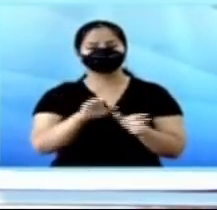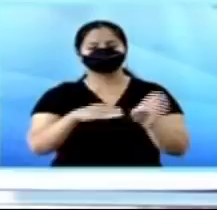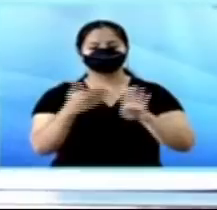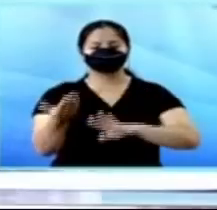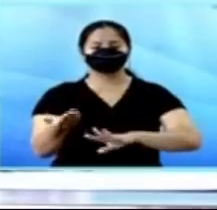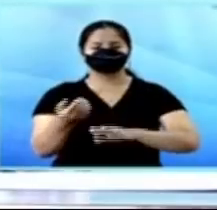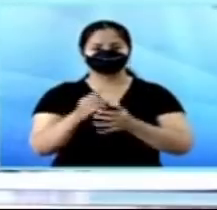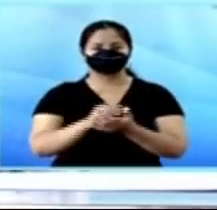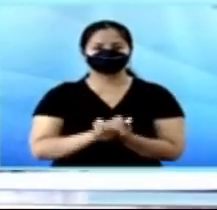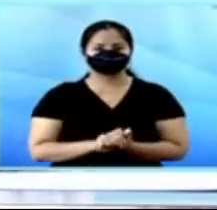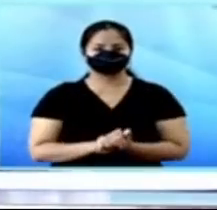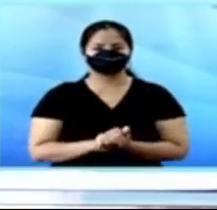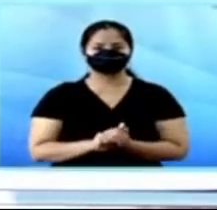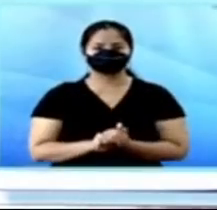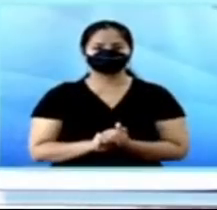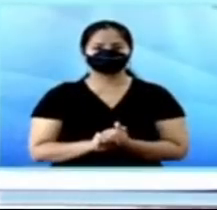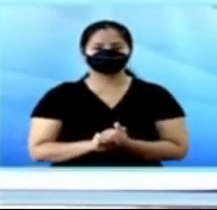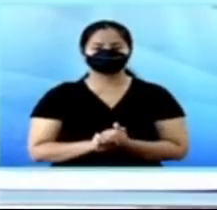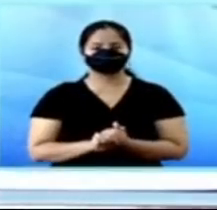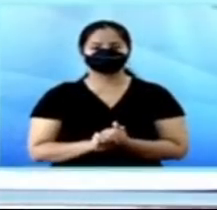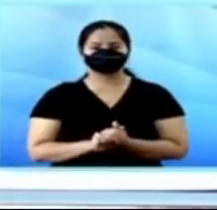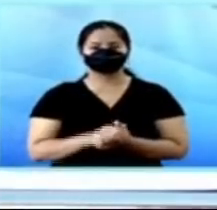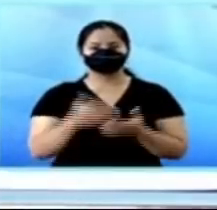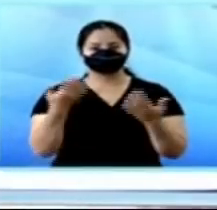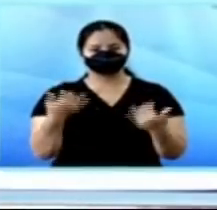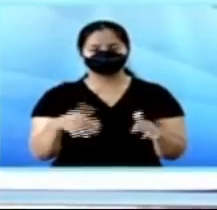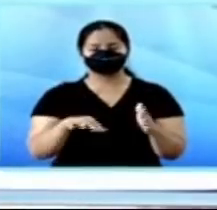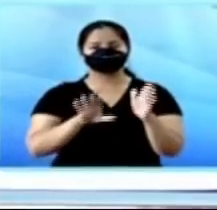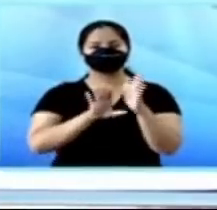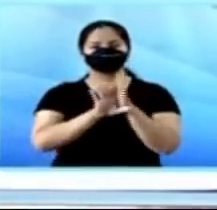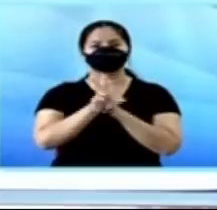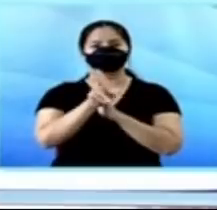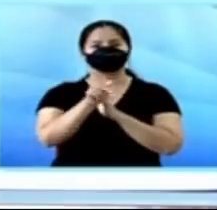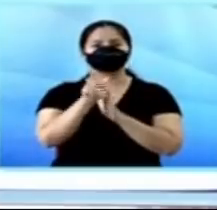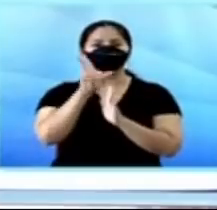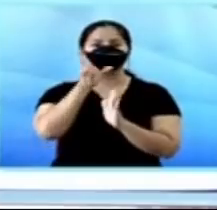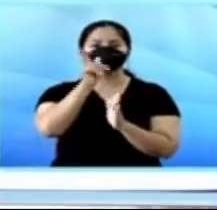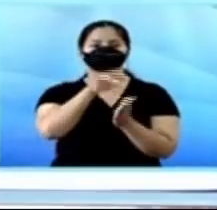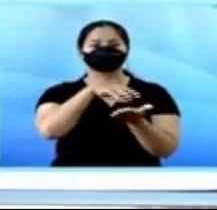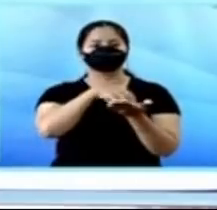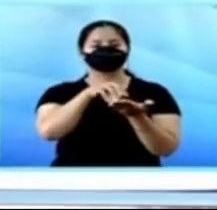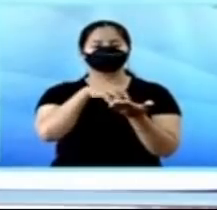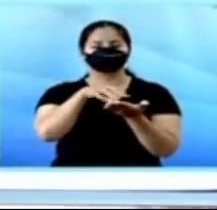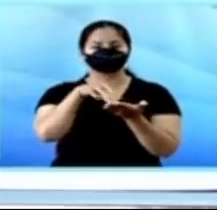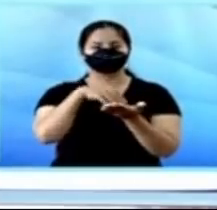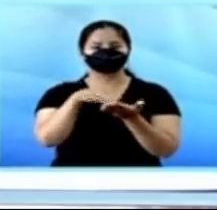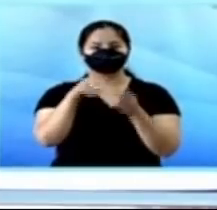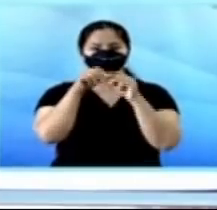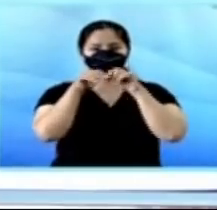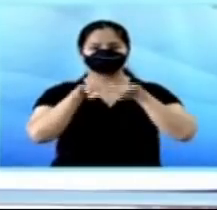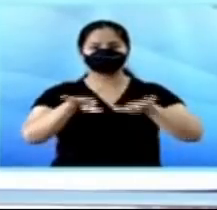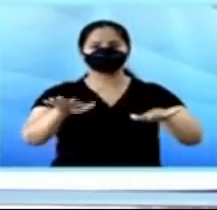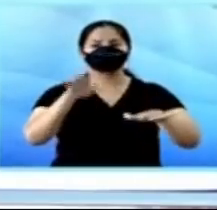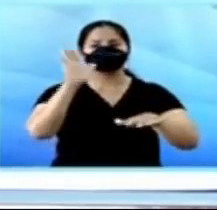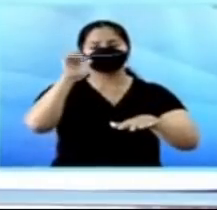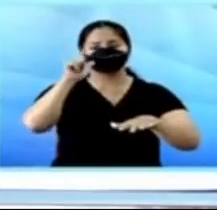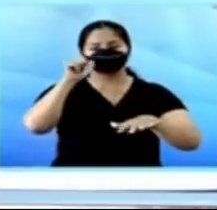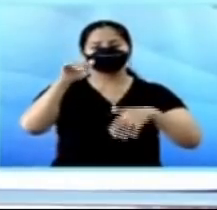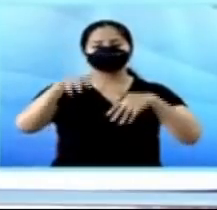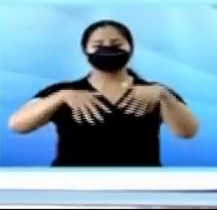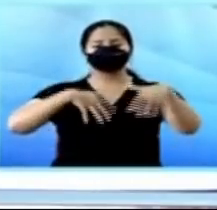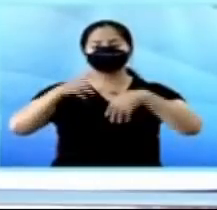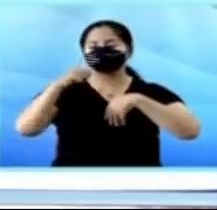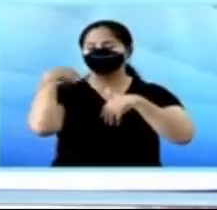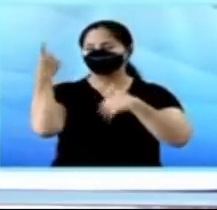แล้วก็จากนั้นทั้งแขวงเสียงขวางก็ได้ประกาศให้พ่อแม่ประชาชนผู้ใดได้เข้าร่วมงานศพ